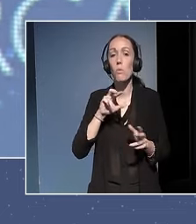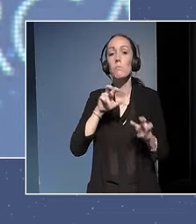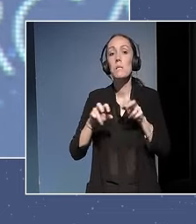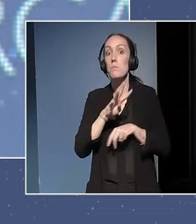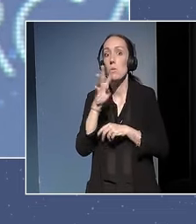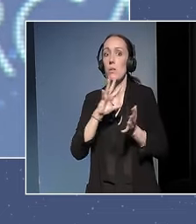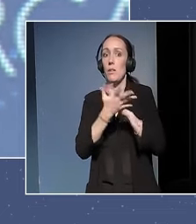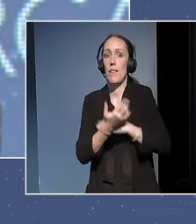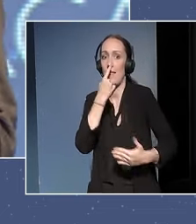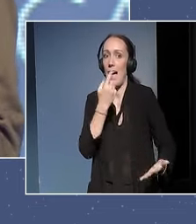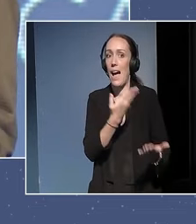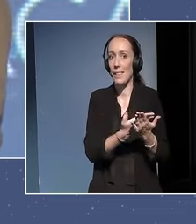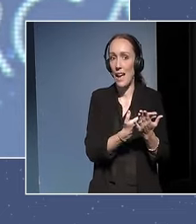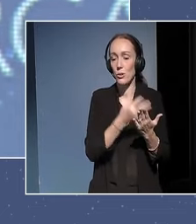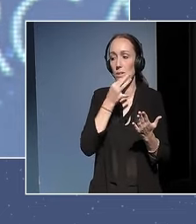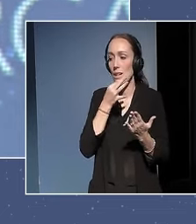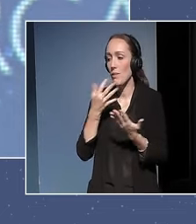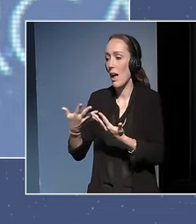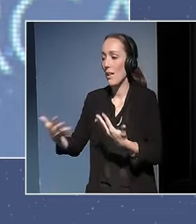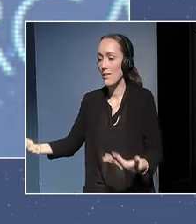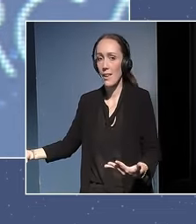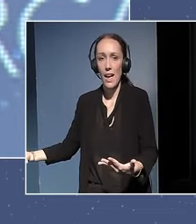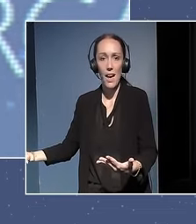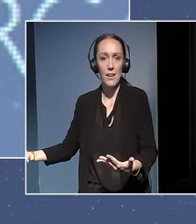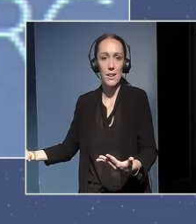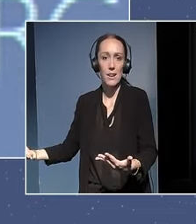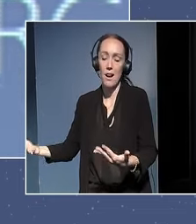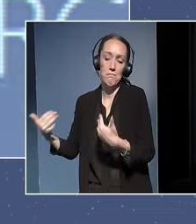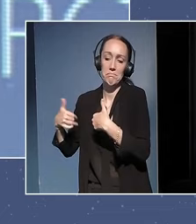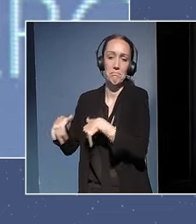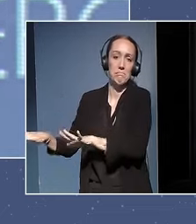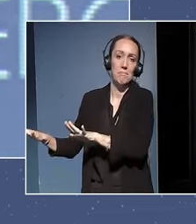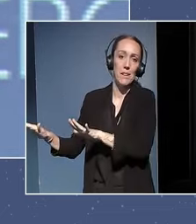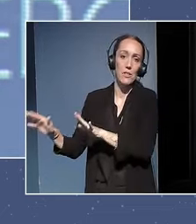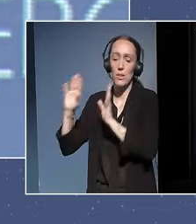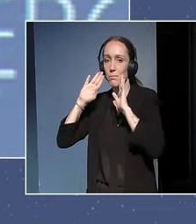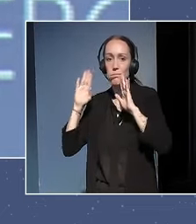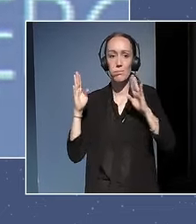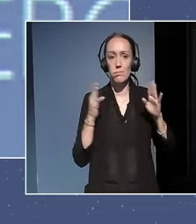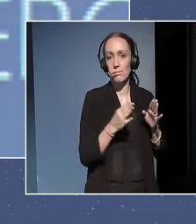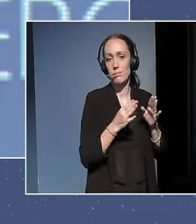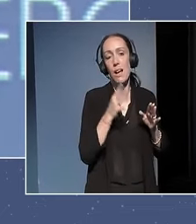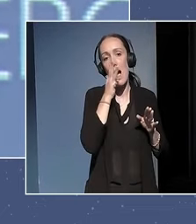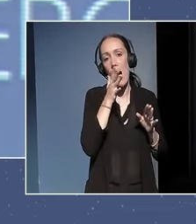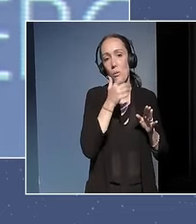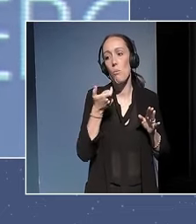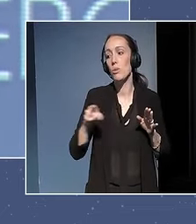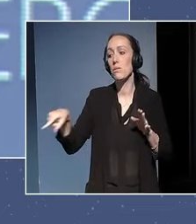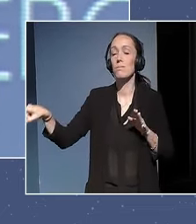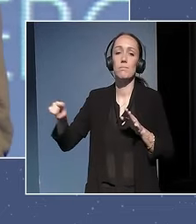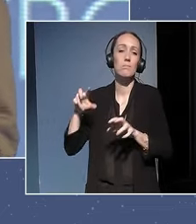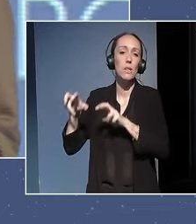di allontanarsi da quello che era il la terra ferma dove c'erano già altri predatori e